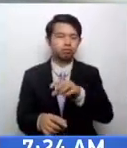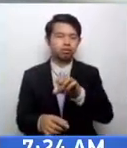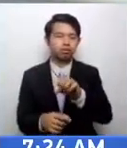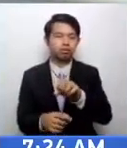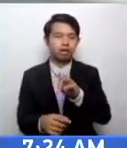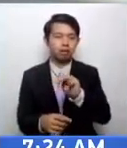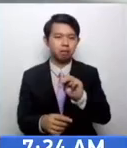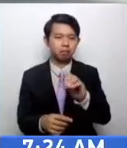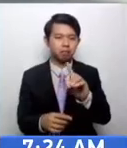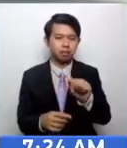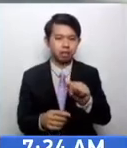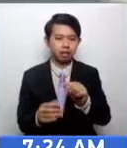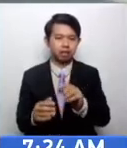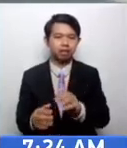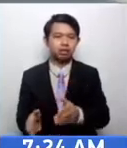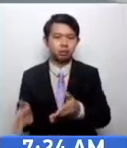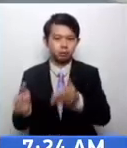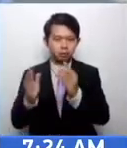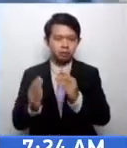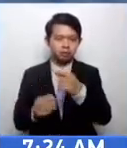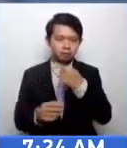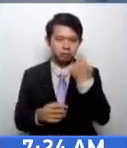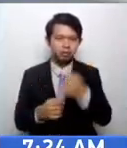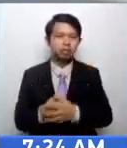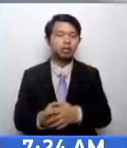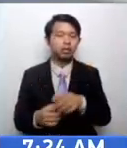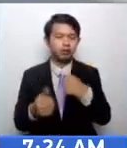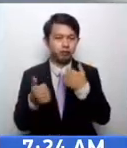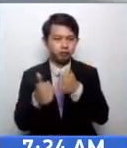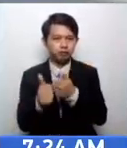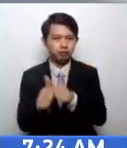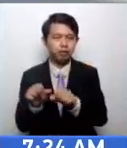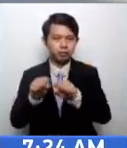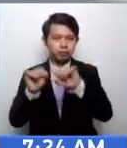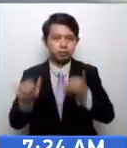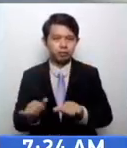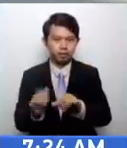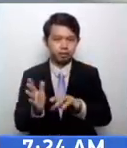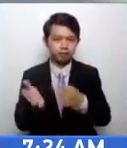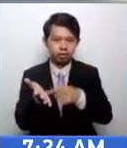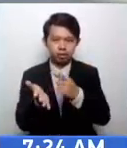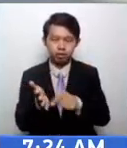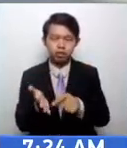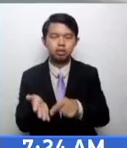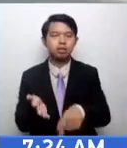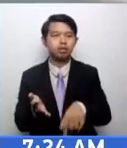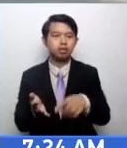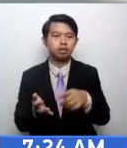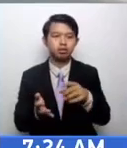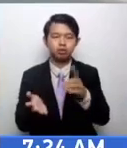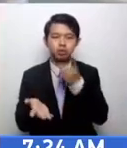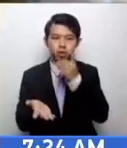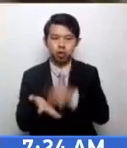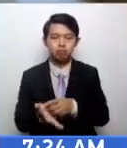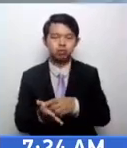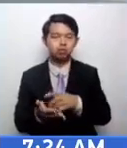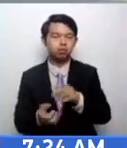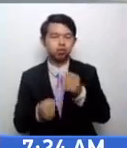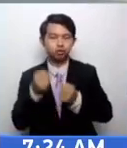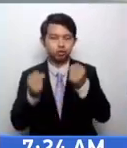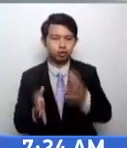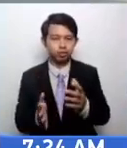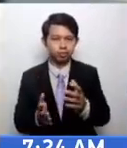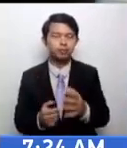itong bagong sistema na ito para makita yung record ng mga driver at konduktor. Yan ang unang balita mula rito sa Caloocan City. Ako po si James